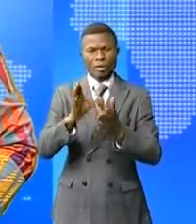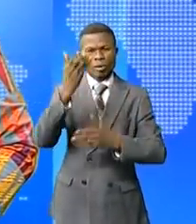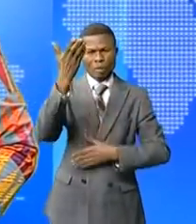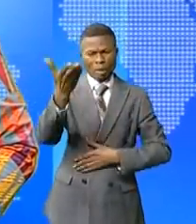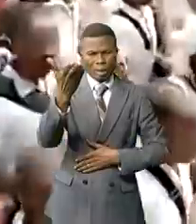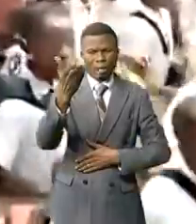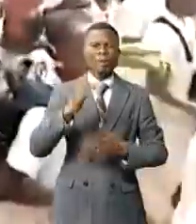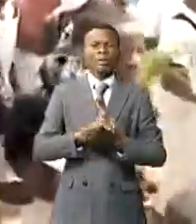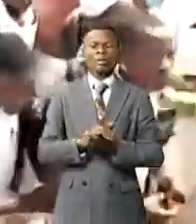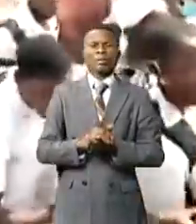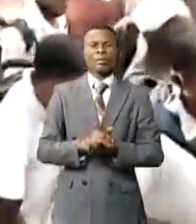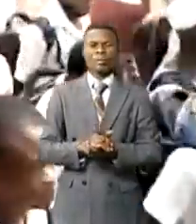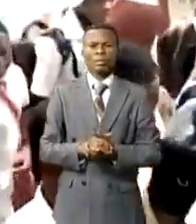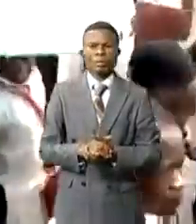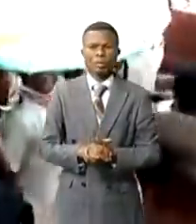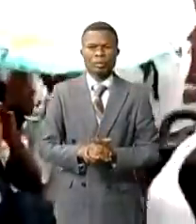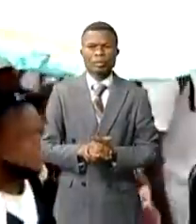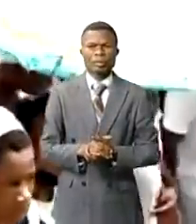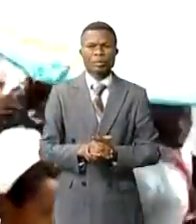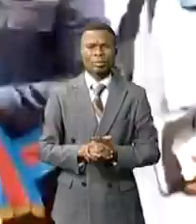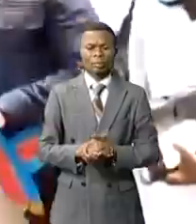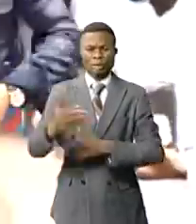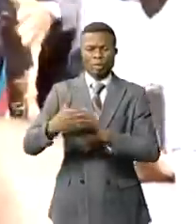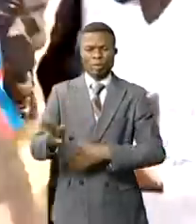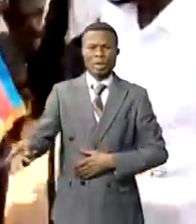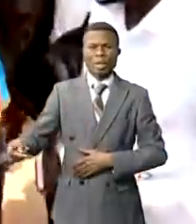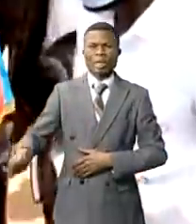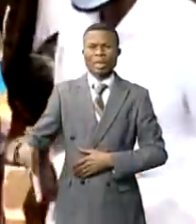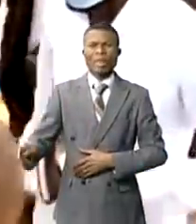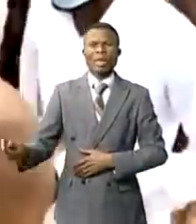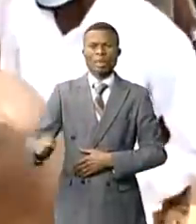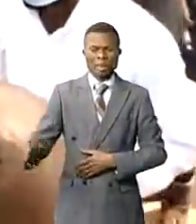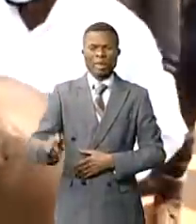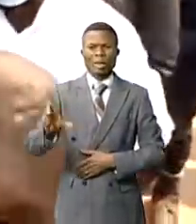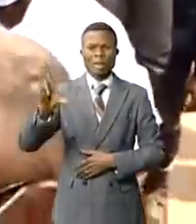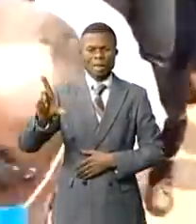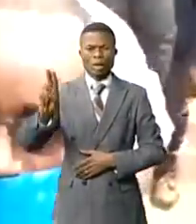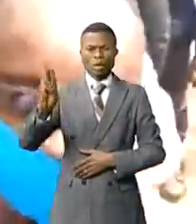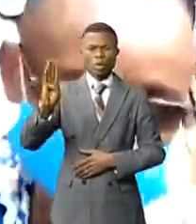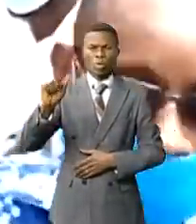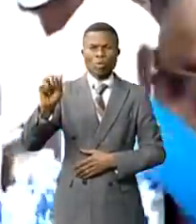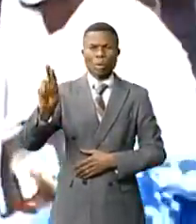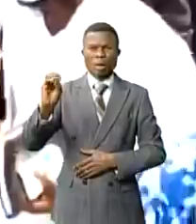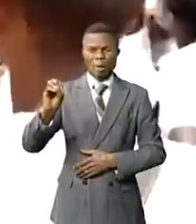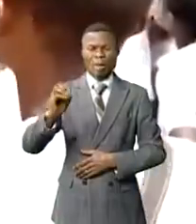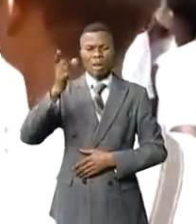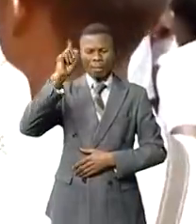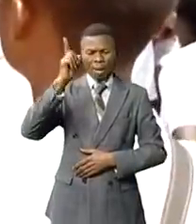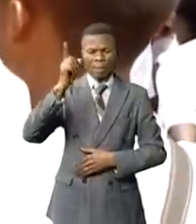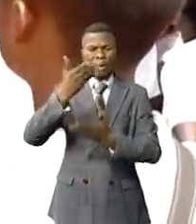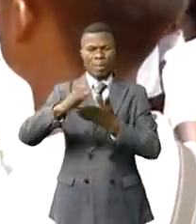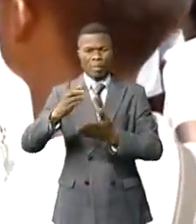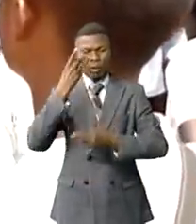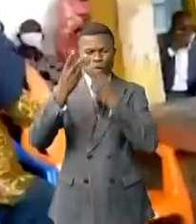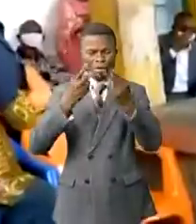RTNC Cabinda. Le chef-lieu du territoire de Lubao a été la dernière étape de la première phase des vacances parlementaires